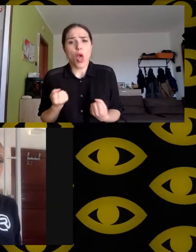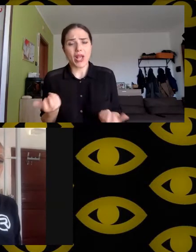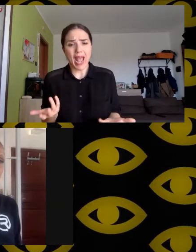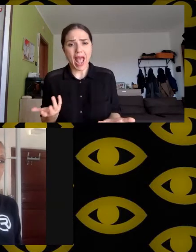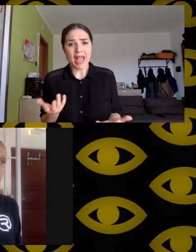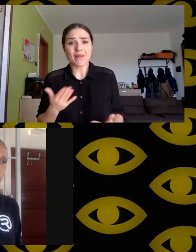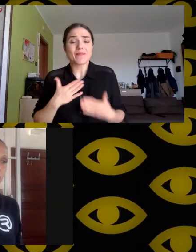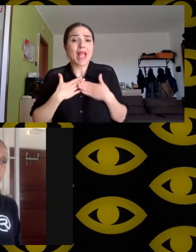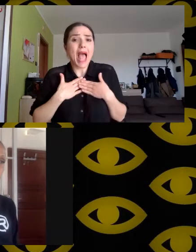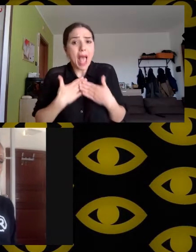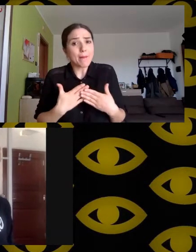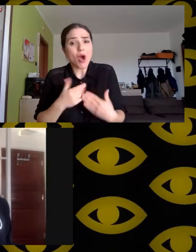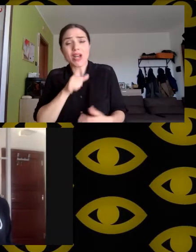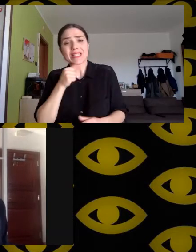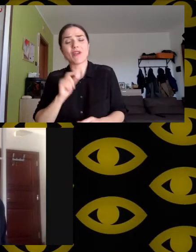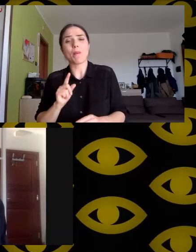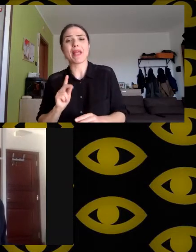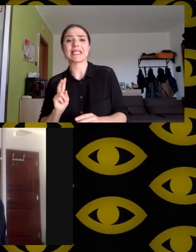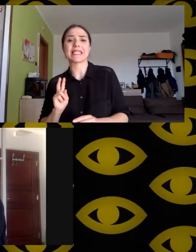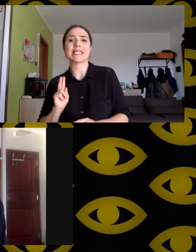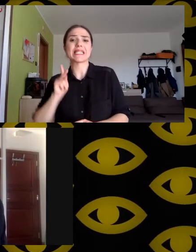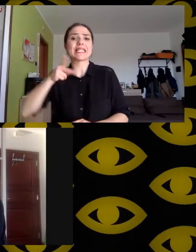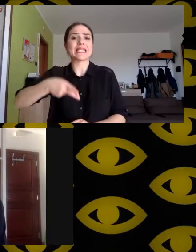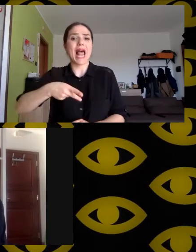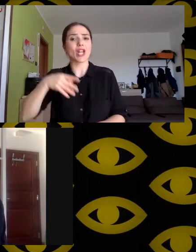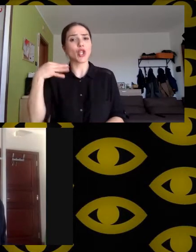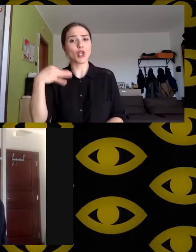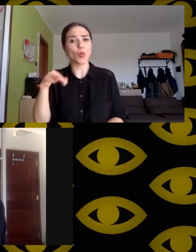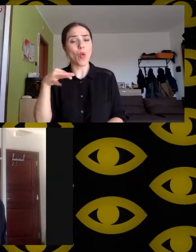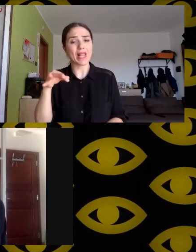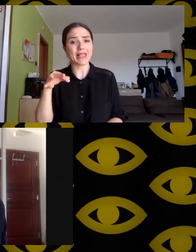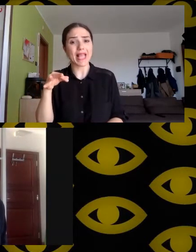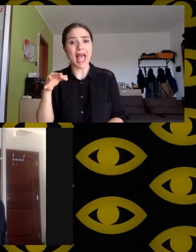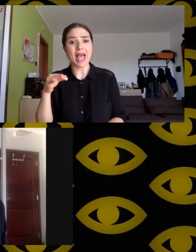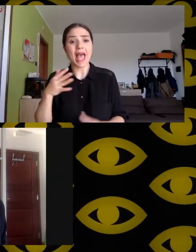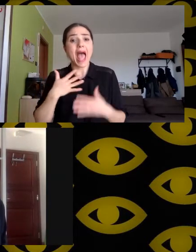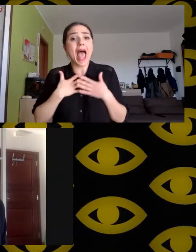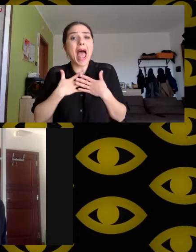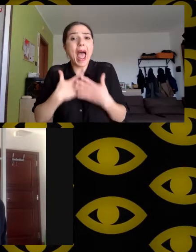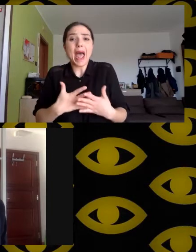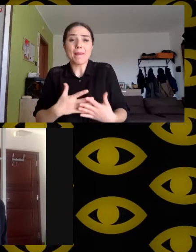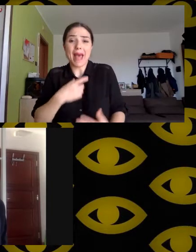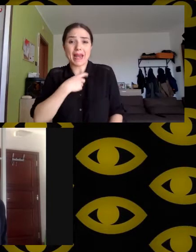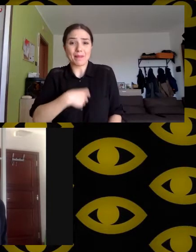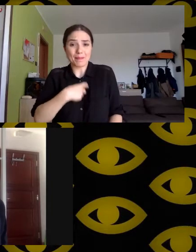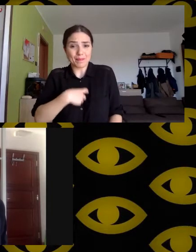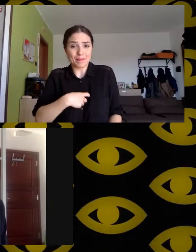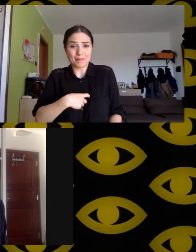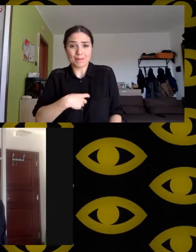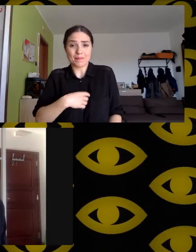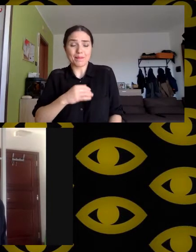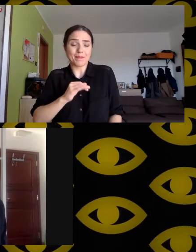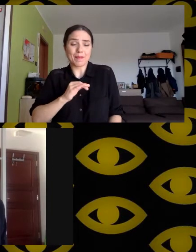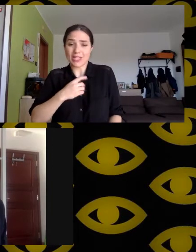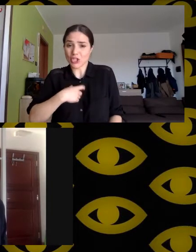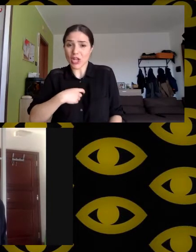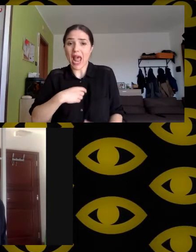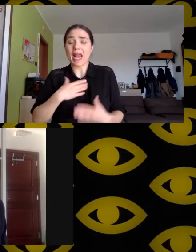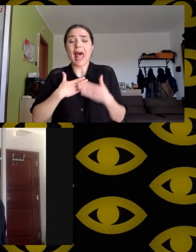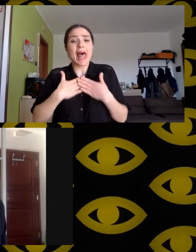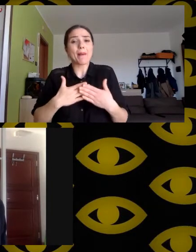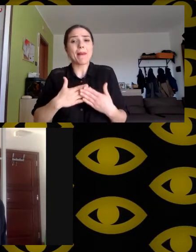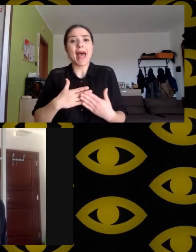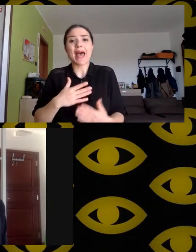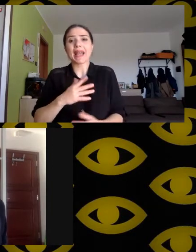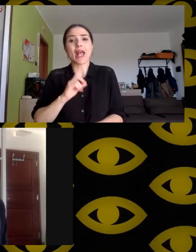ed è l'amore il più grande obiettivo da conquistare. Amatevi, amate tutto ciò che fate e sicuramente sarete